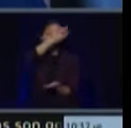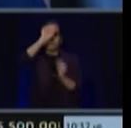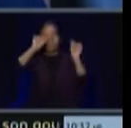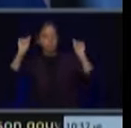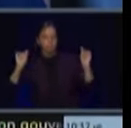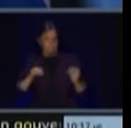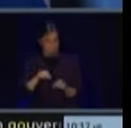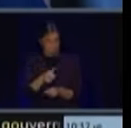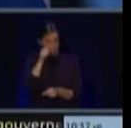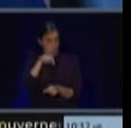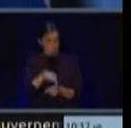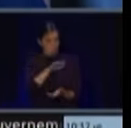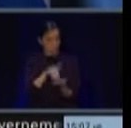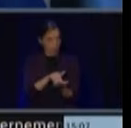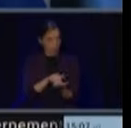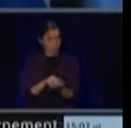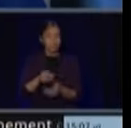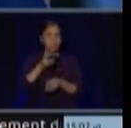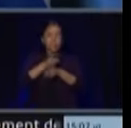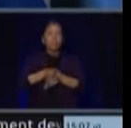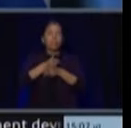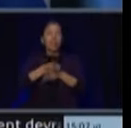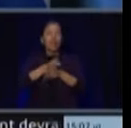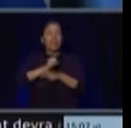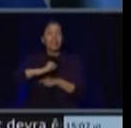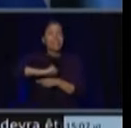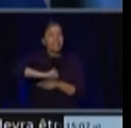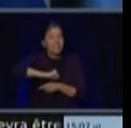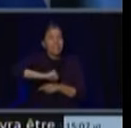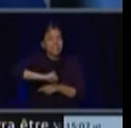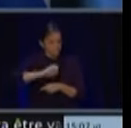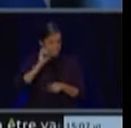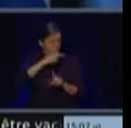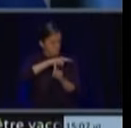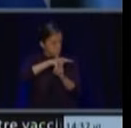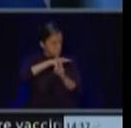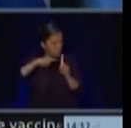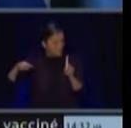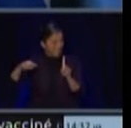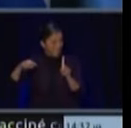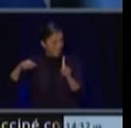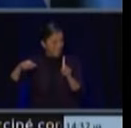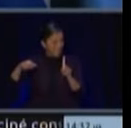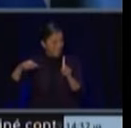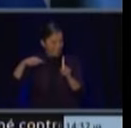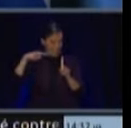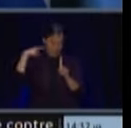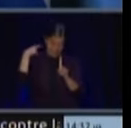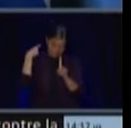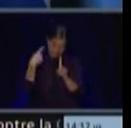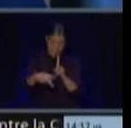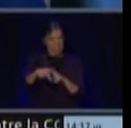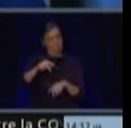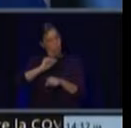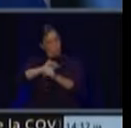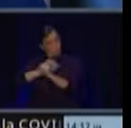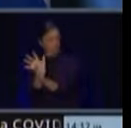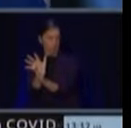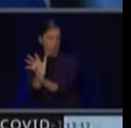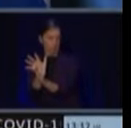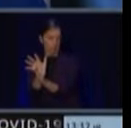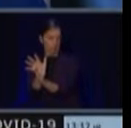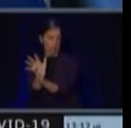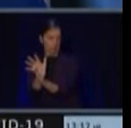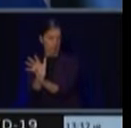sans être obligé de faire du délestage. Alors, vous me demandez un chiffre, là. Il est là. Il est dans le Grand Montréal. Il est au niveau des soins